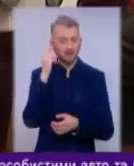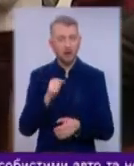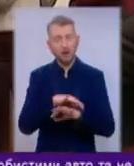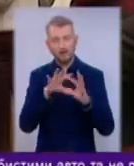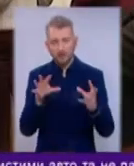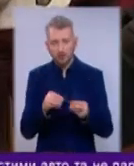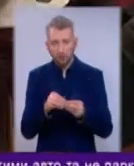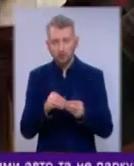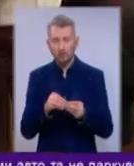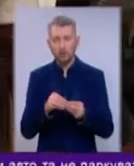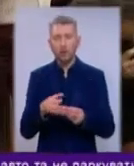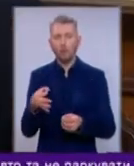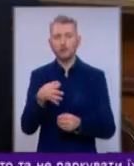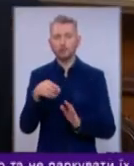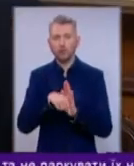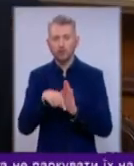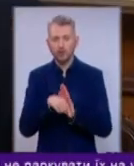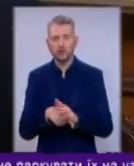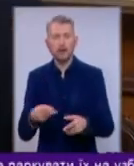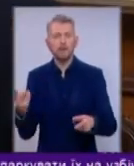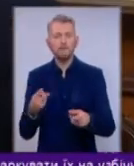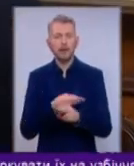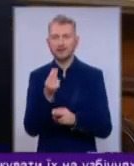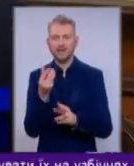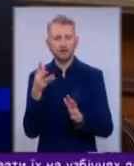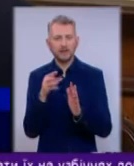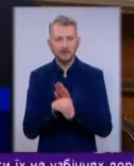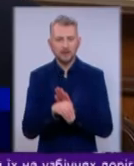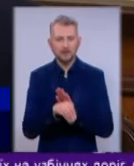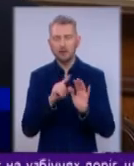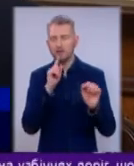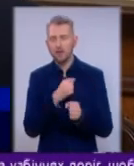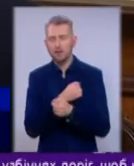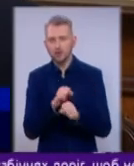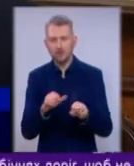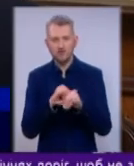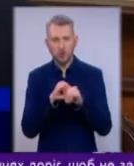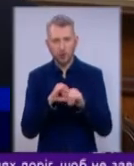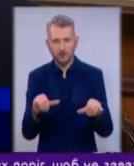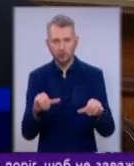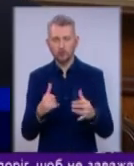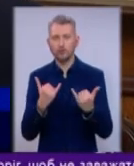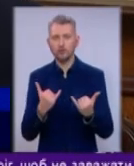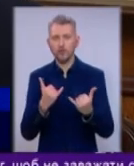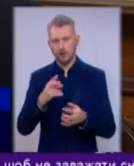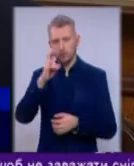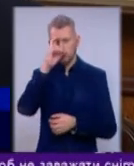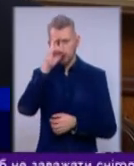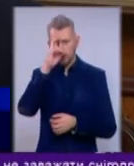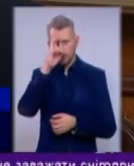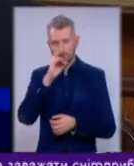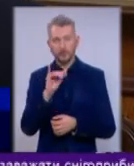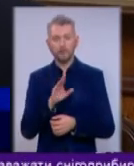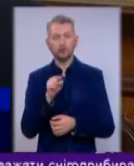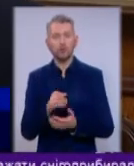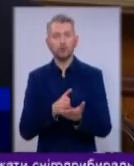цілому обласного значення. Без інвестицій неможливий розвиток сучасної держави. І в